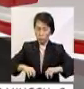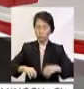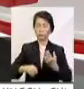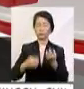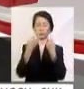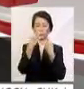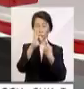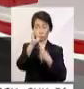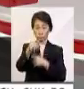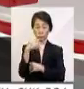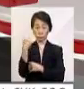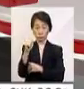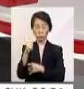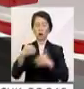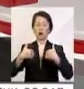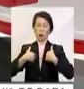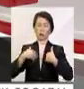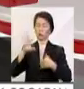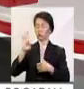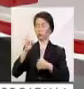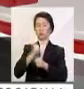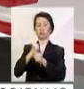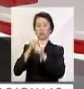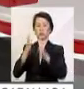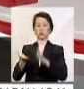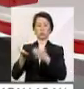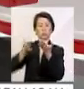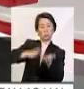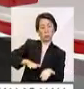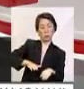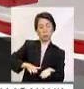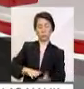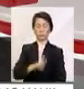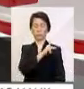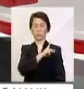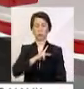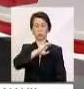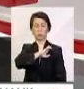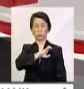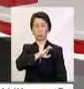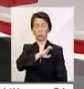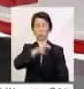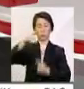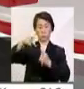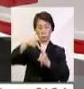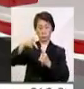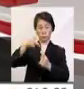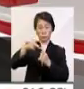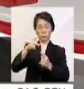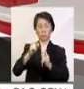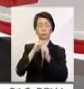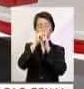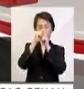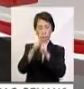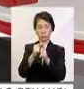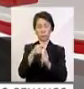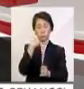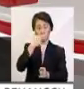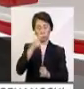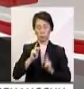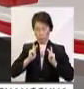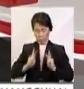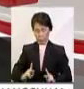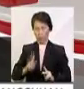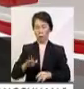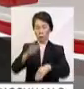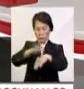19 Oktober itu yang mengorbankan 9 pekerja asing. Ya, Ketua Polis Negeri Datuk Sri A. Tai Vigen dalam satu kenyataan media berkata pihaknya